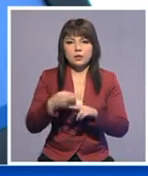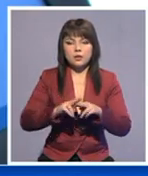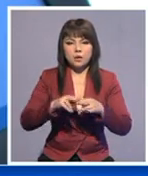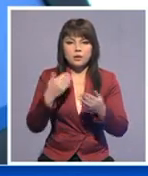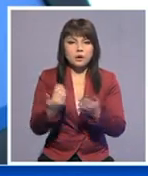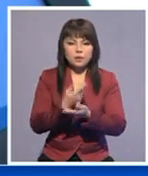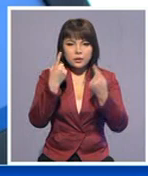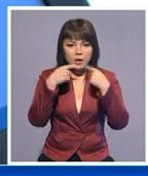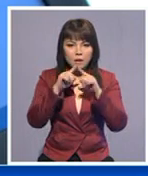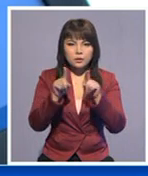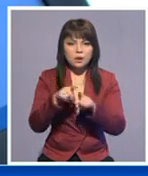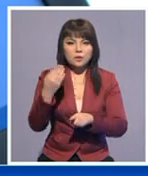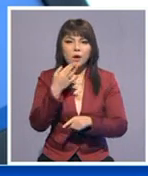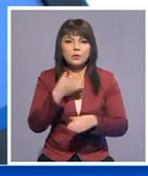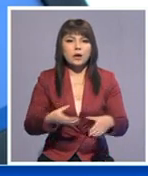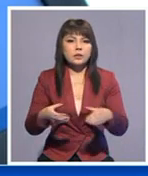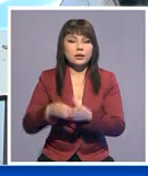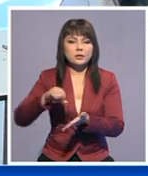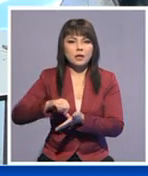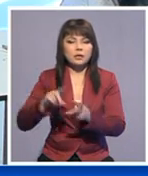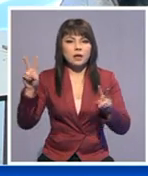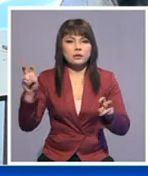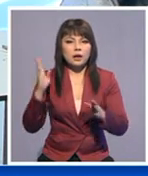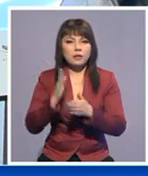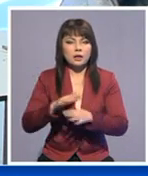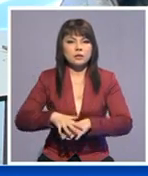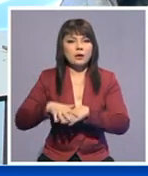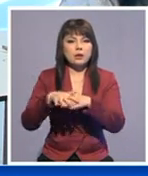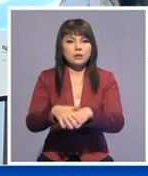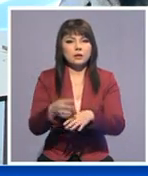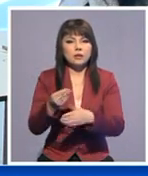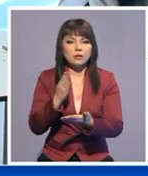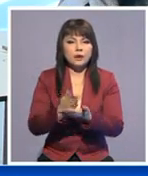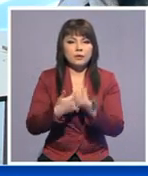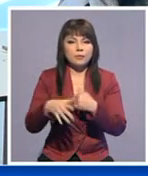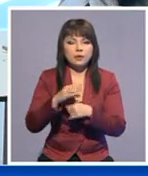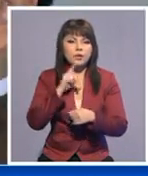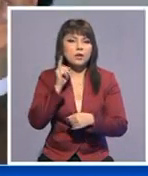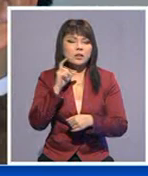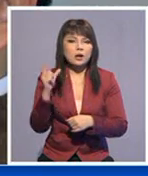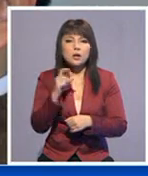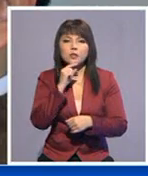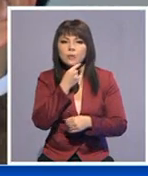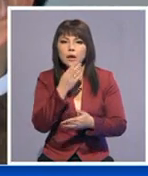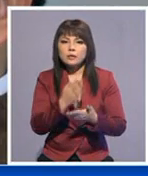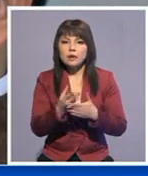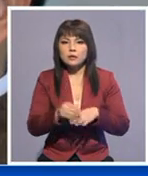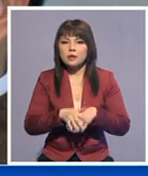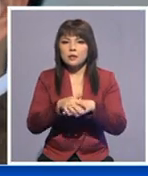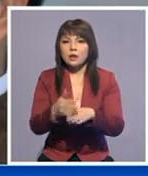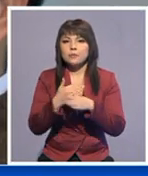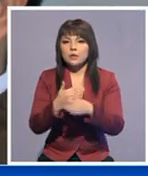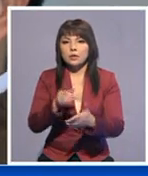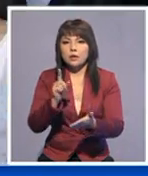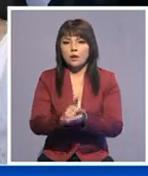ұлттық агенттік пен аталған корпорация бөліп отыр. Осылайша жасыл экономиканы дамытуға арналған жобалар осы қордан қаржыландырылады.